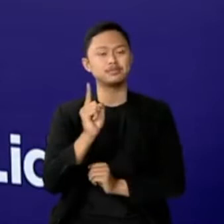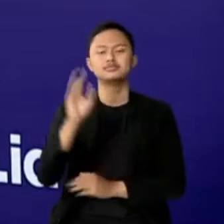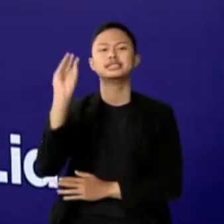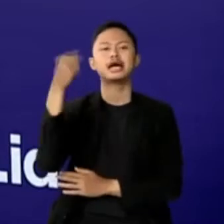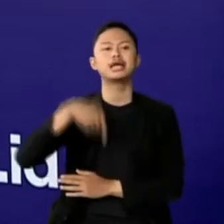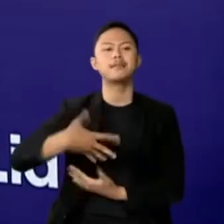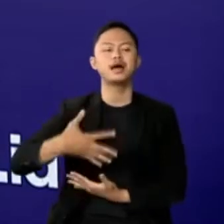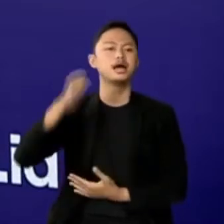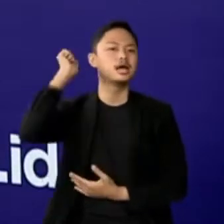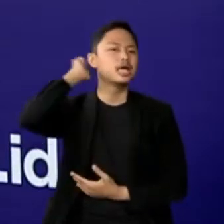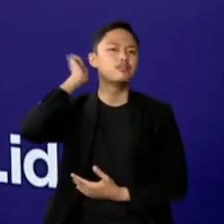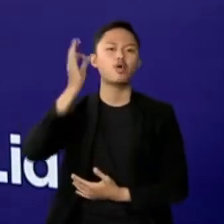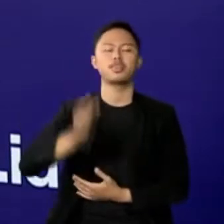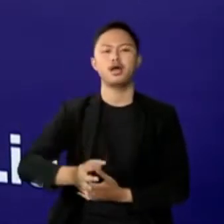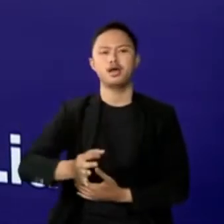ibukota